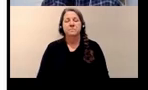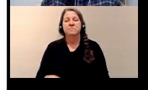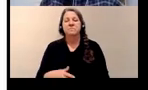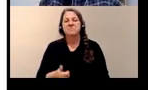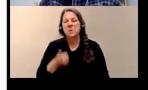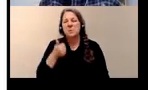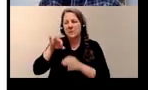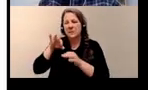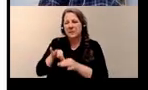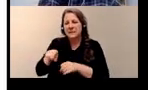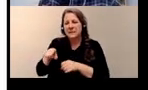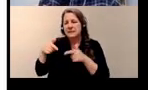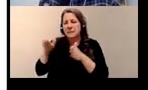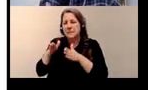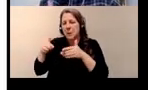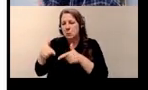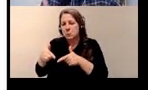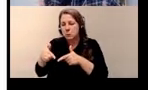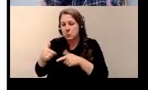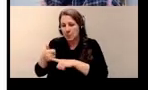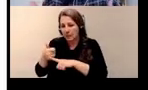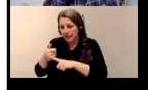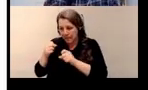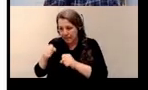micro-soudure, d'être capable de lire,